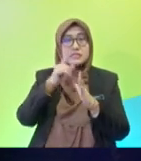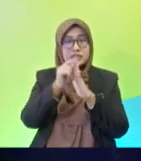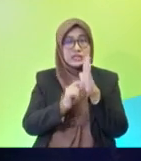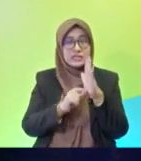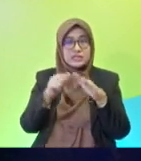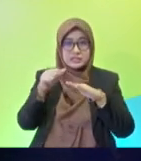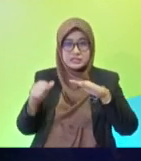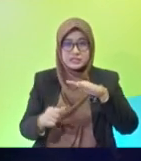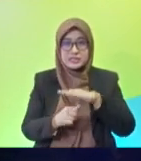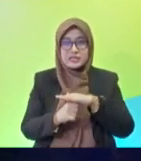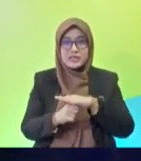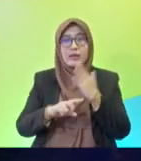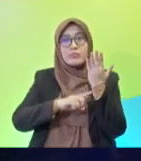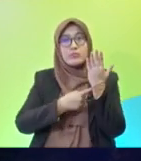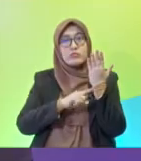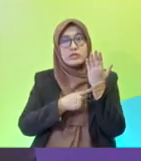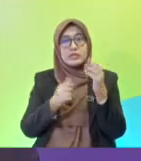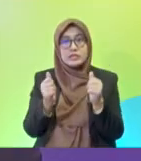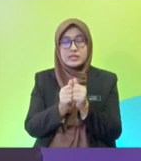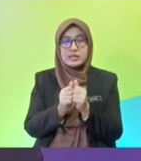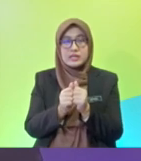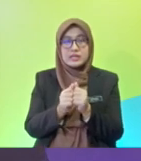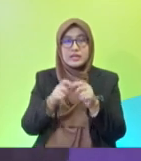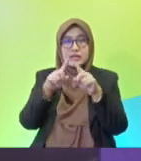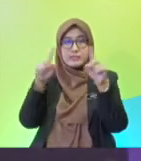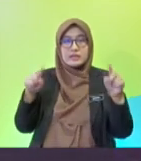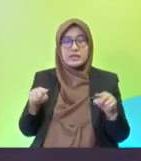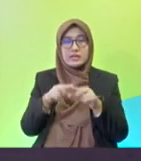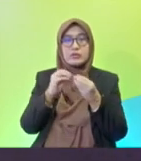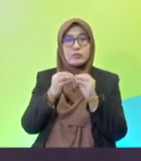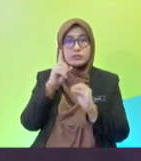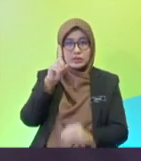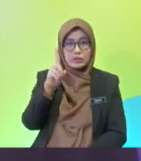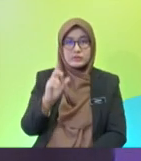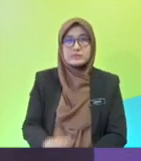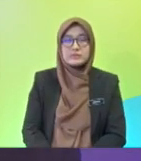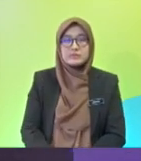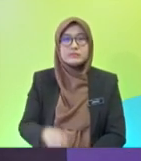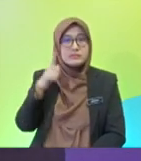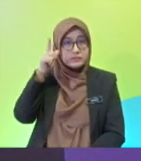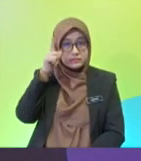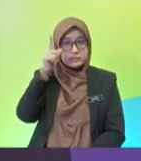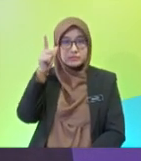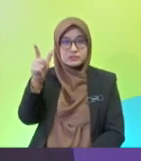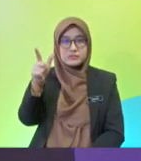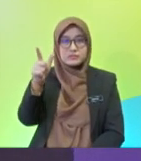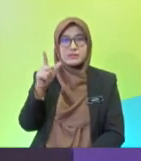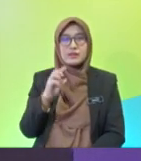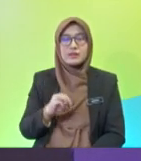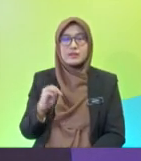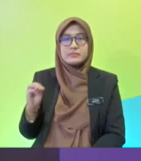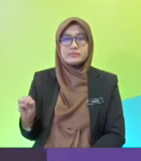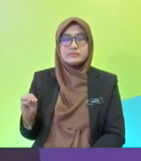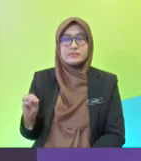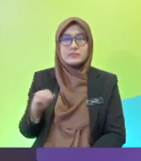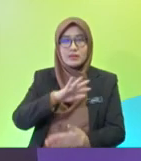Baiklah dengan peregangan yang pertama Oke sebelum itu kita lihat dulu murid-murid yang berada di eee